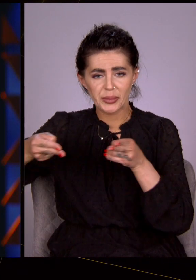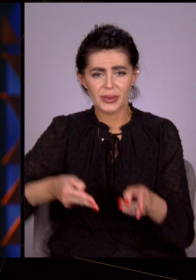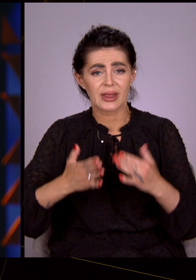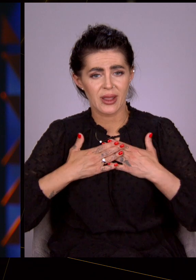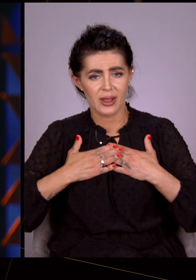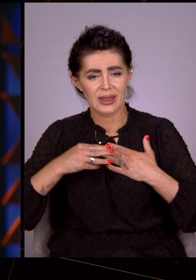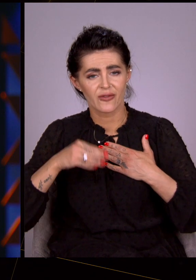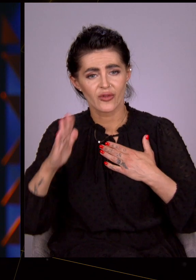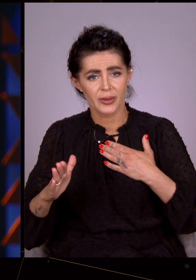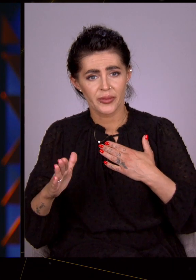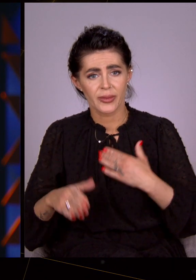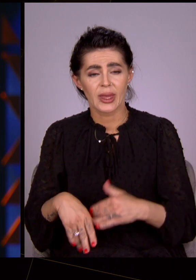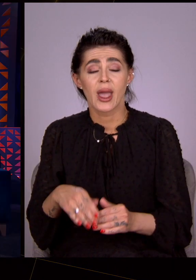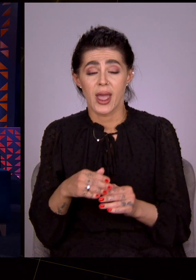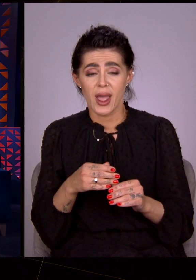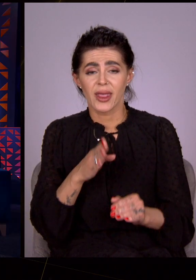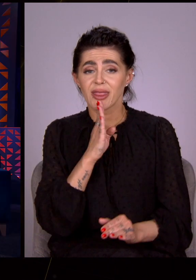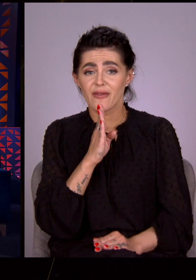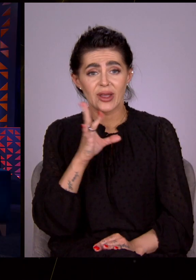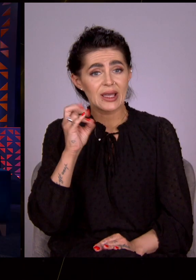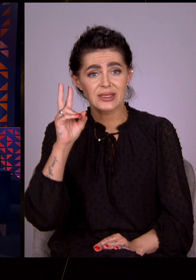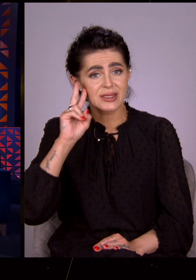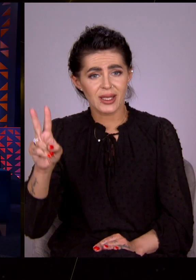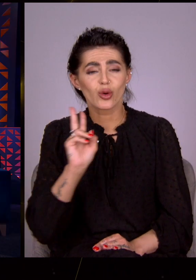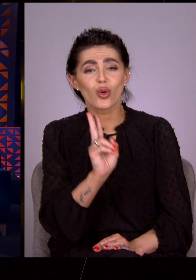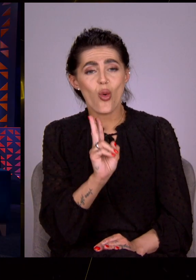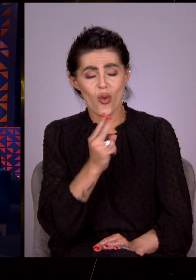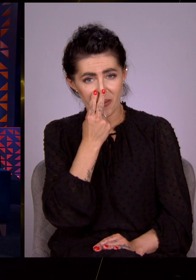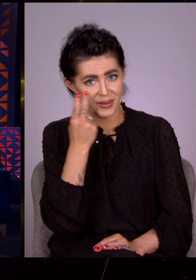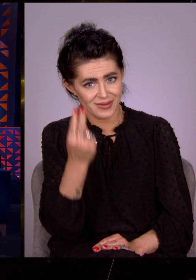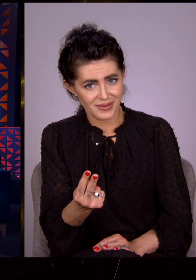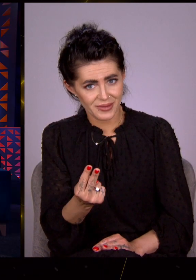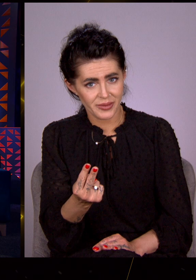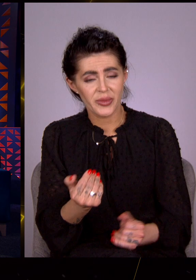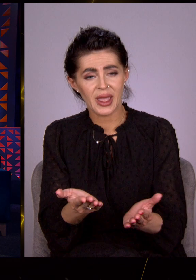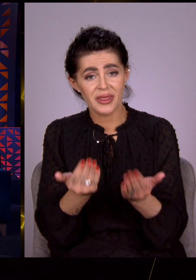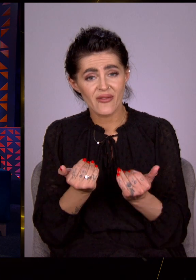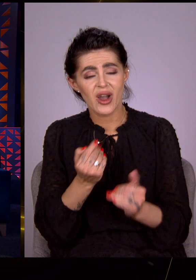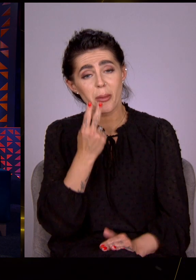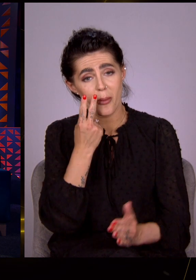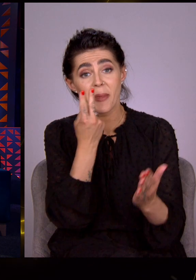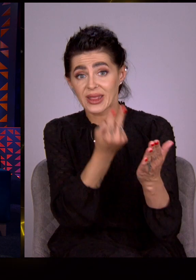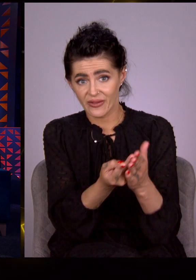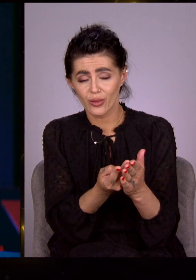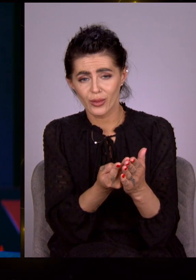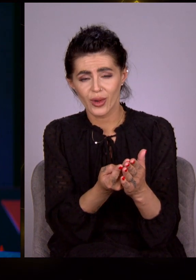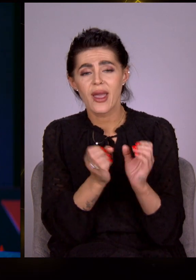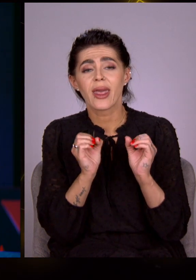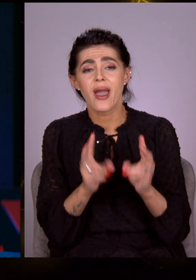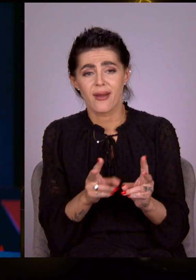але вона не знає, кого вона зараз тут побачить. Тож, давайте подивимося, як вона